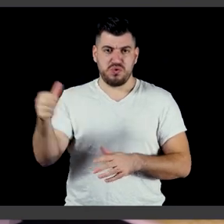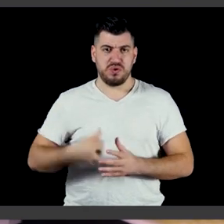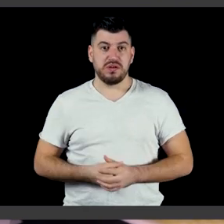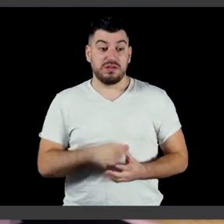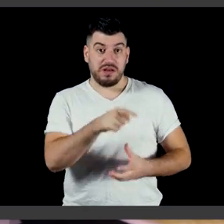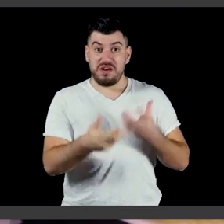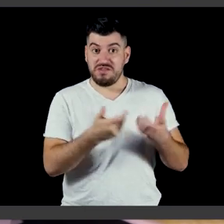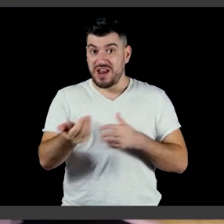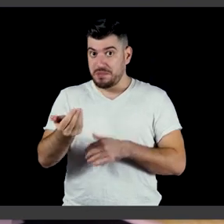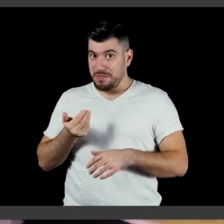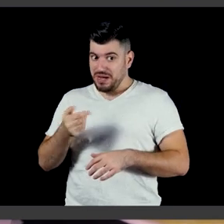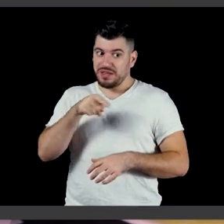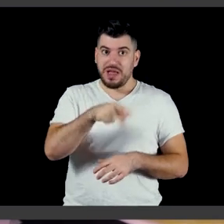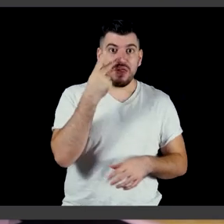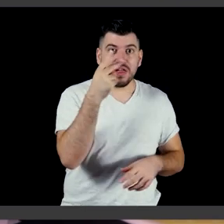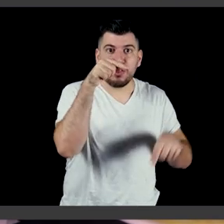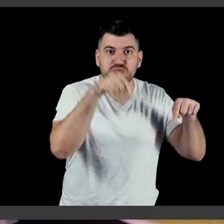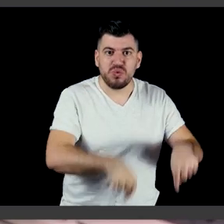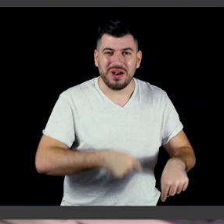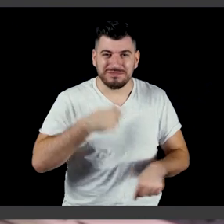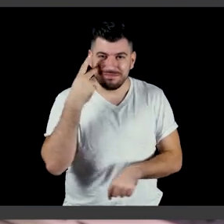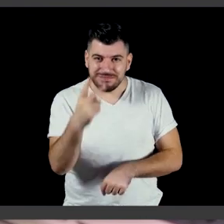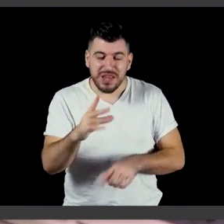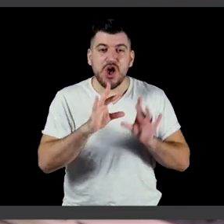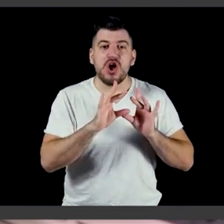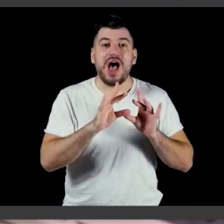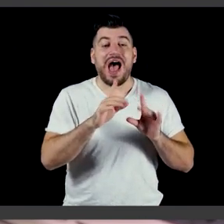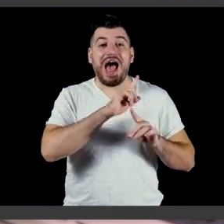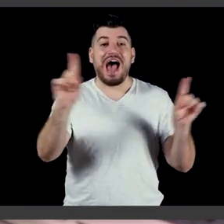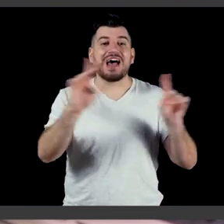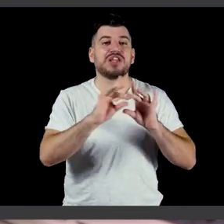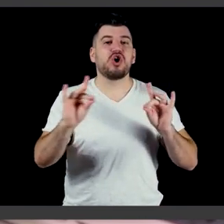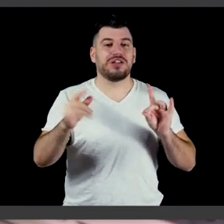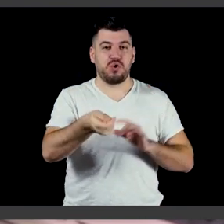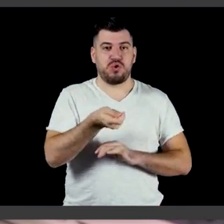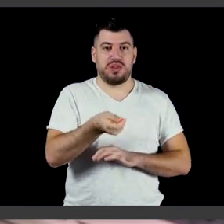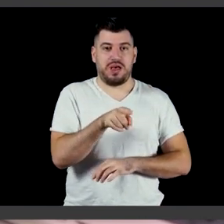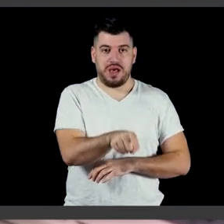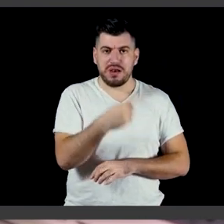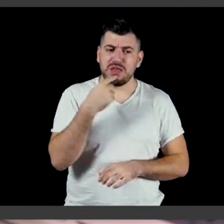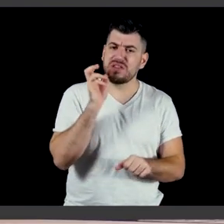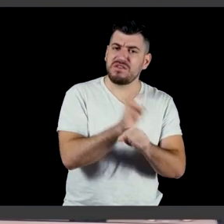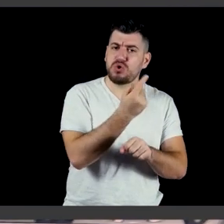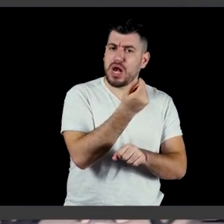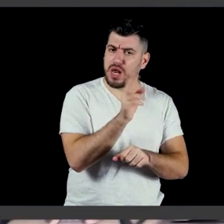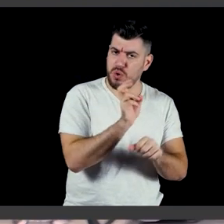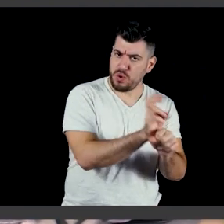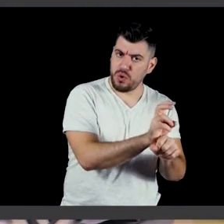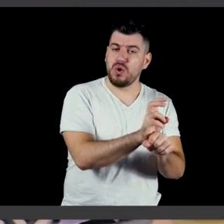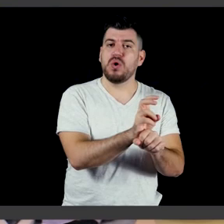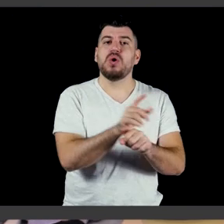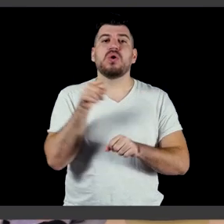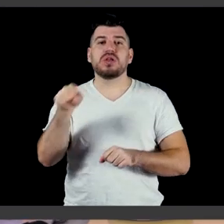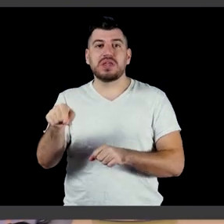Τις βράσαμε και κοιτάξτε εδώ. Το βλέπετε. Αντικολλητικό τηγάνι. Λίγο ακόμα θα τις αφήσω, ελάχιστα. Να πάρουν λίγο ακόμα